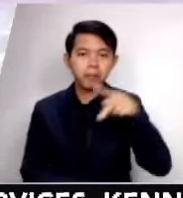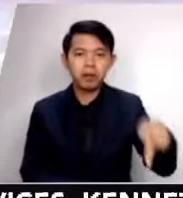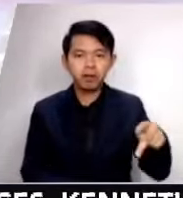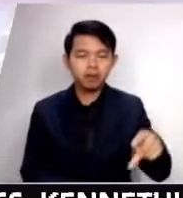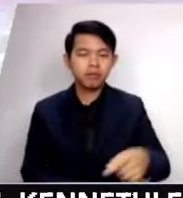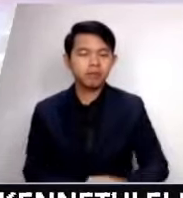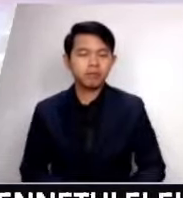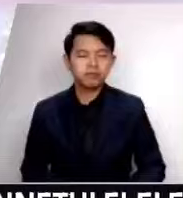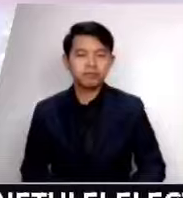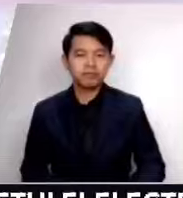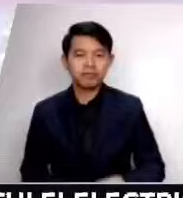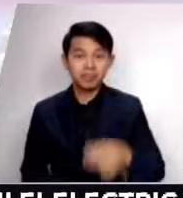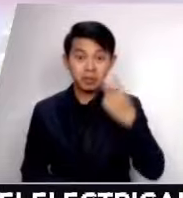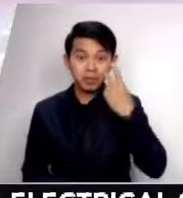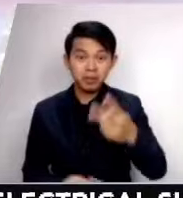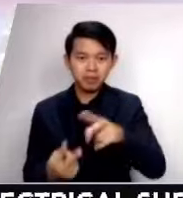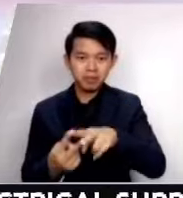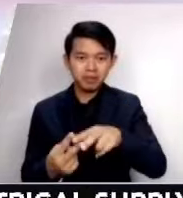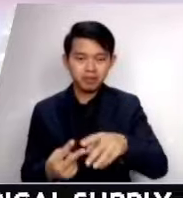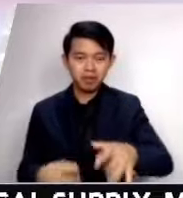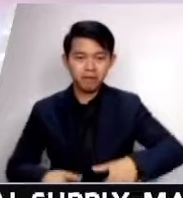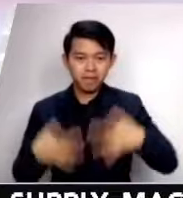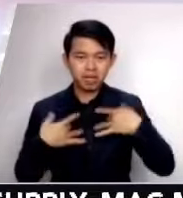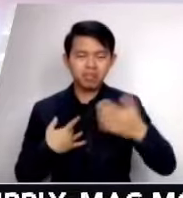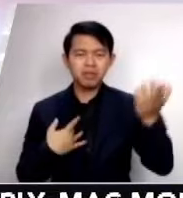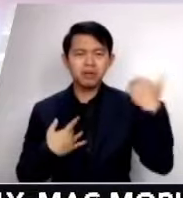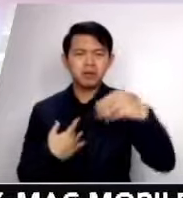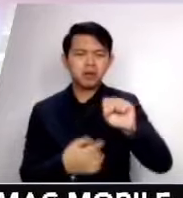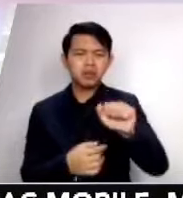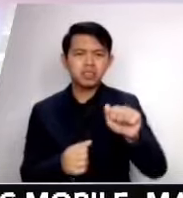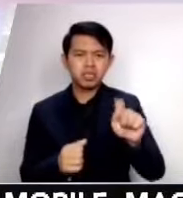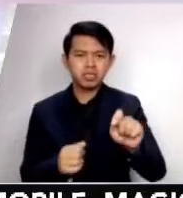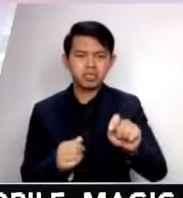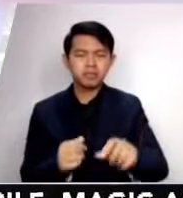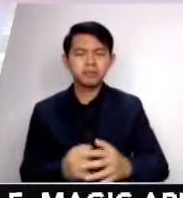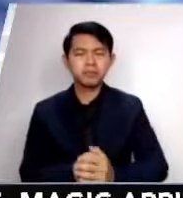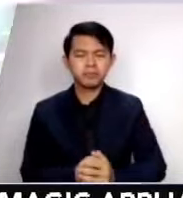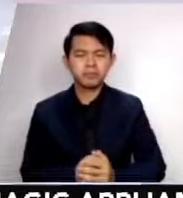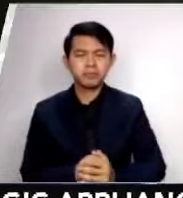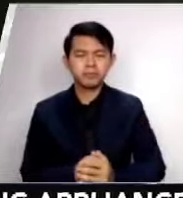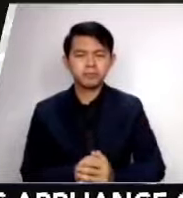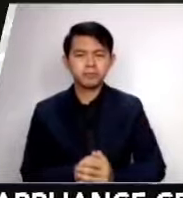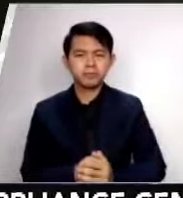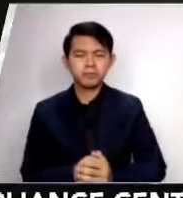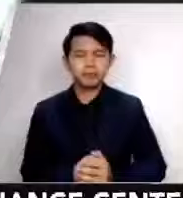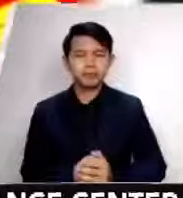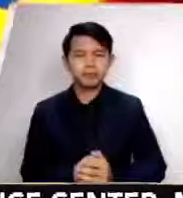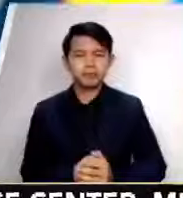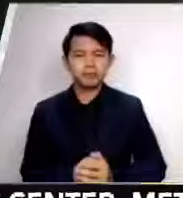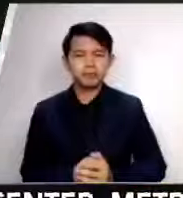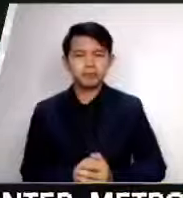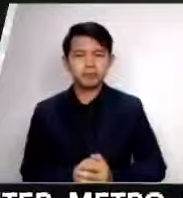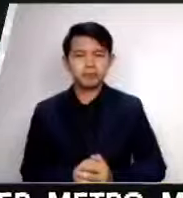Sabado. May report si Jasmine Gabriel Galban ng GMA Regional TV.